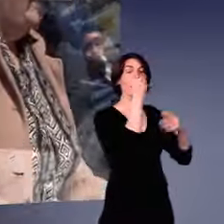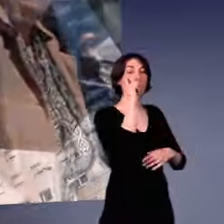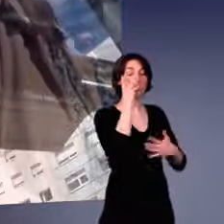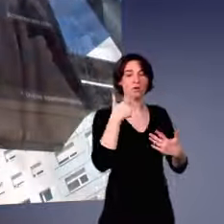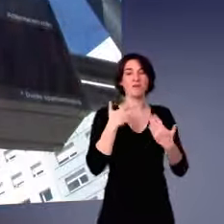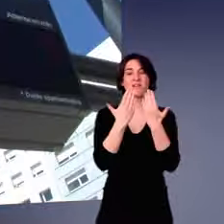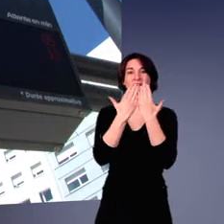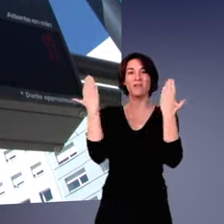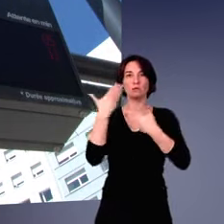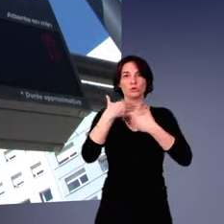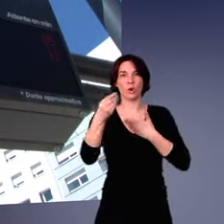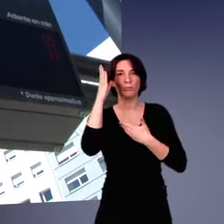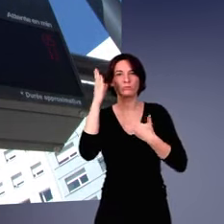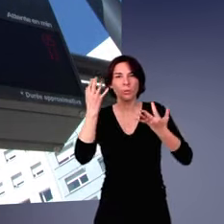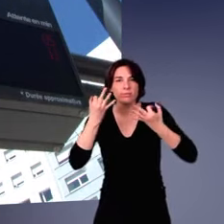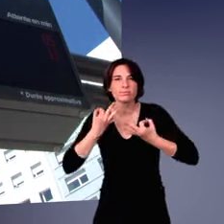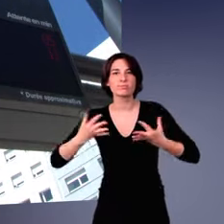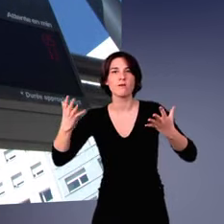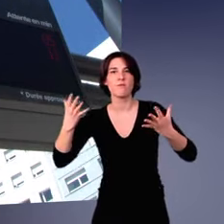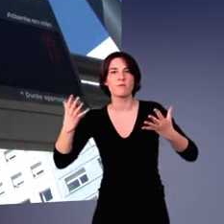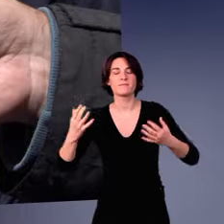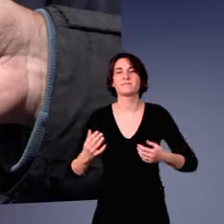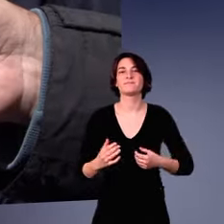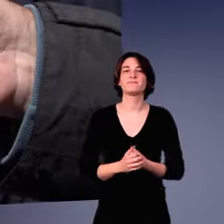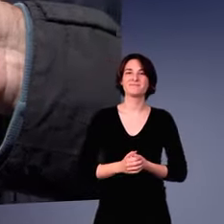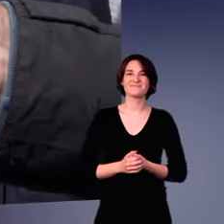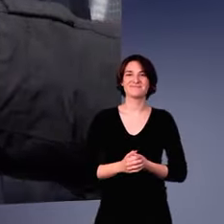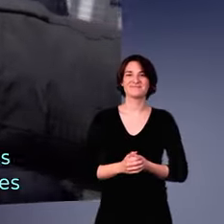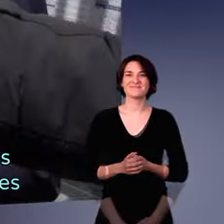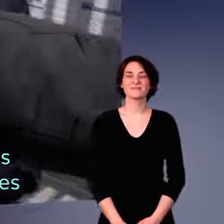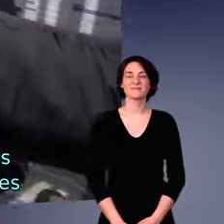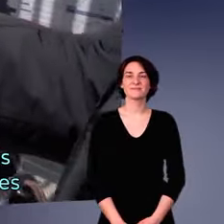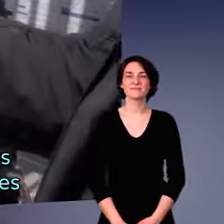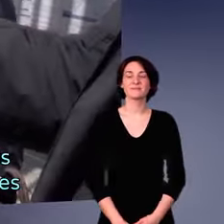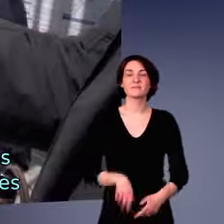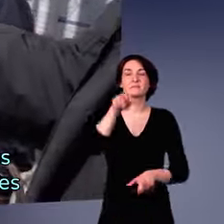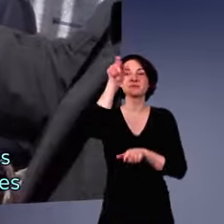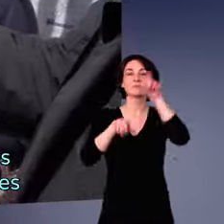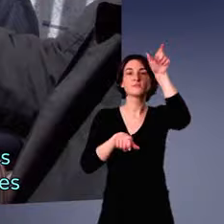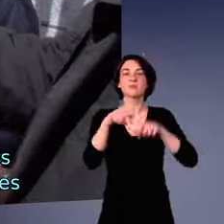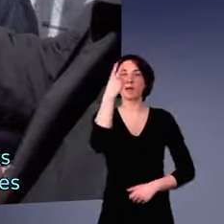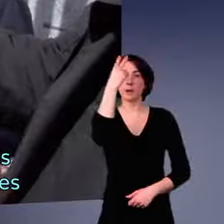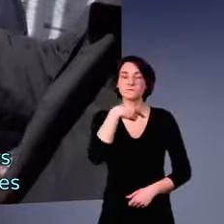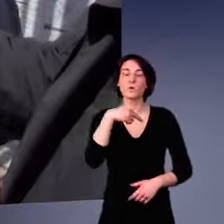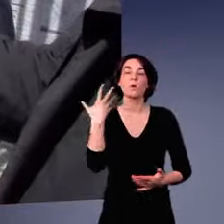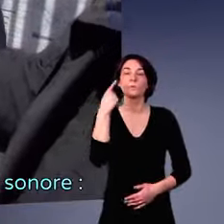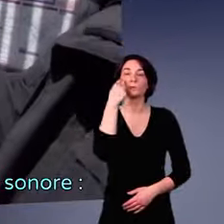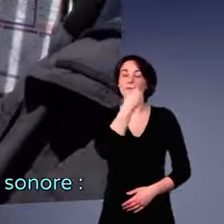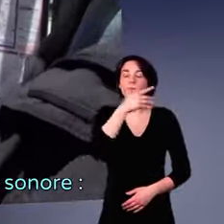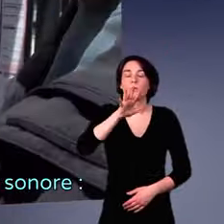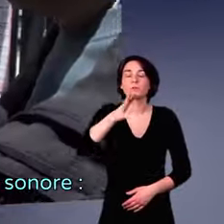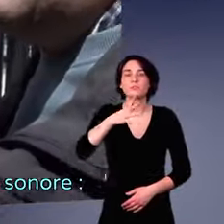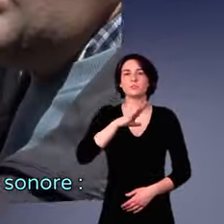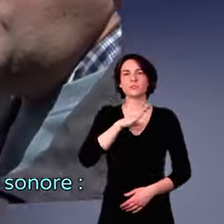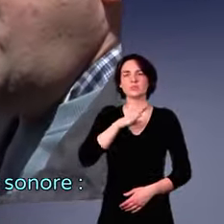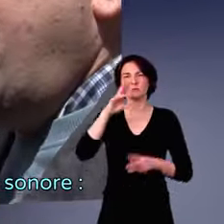d'ordinaire il est 13h37 LIG1 l'ensemble des bornes d'information dynamique possède